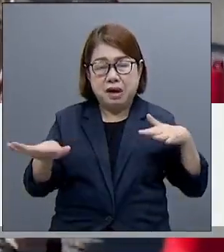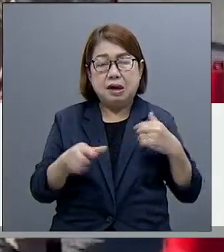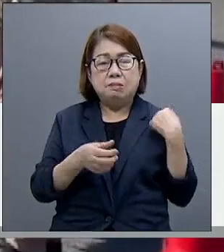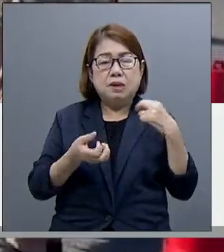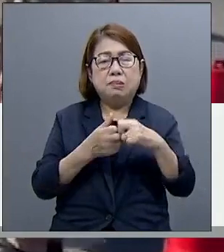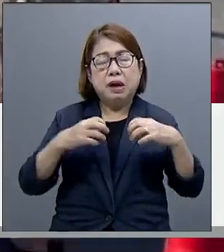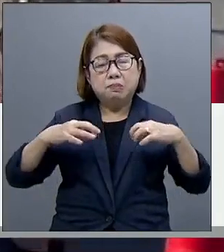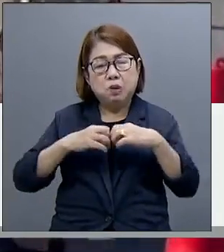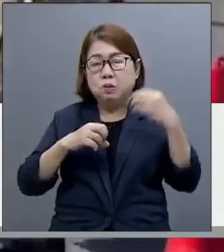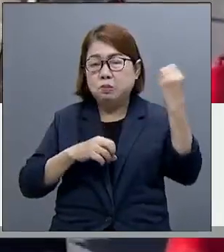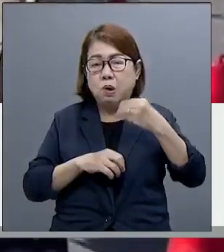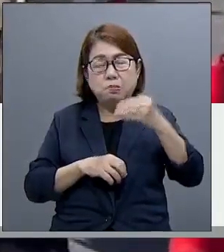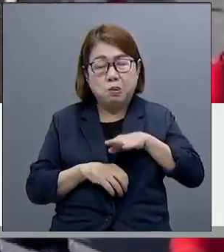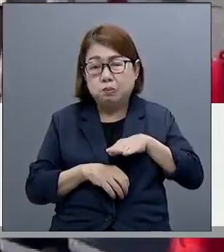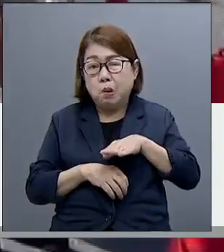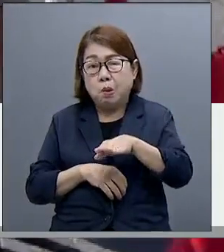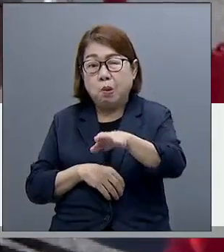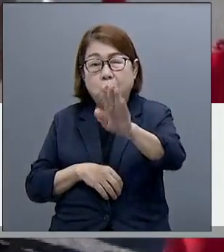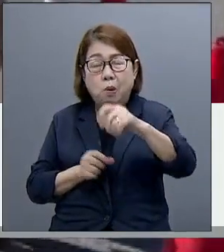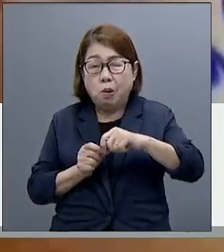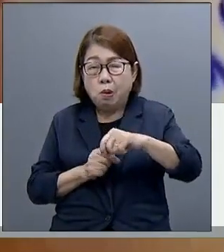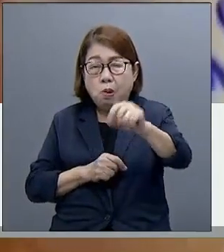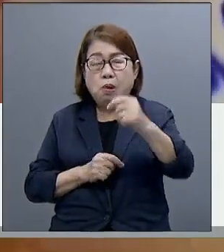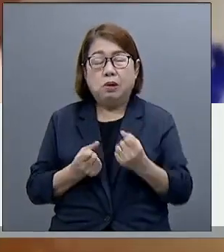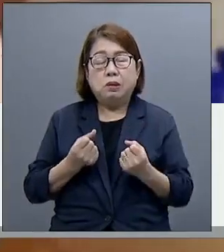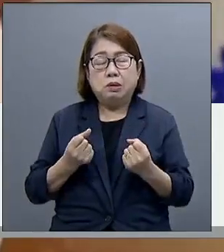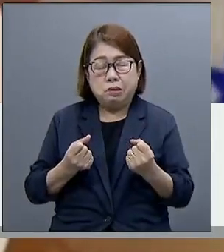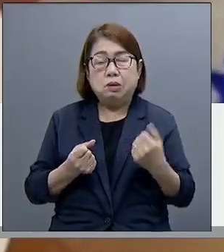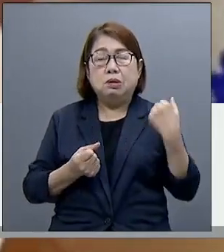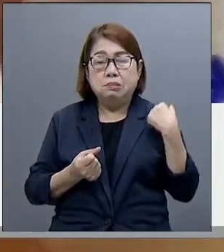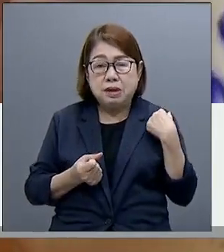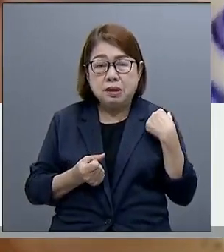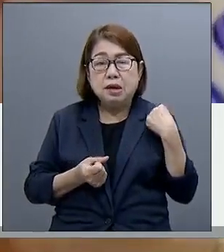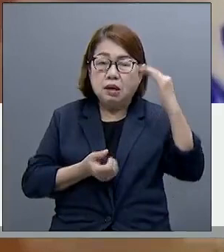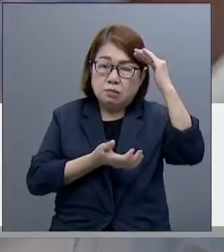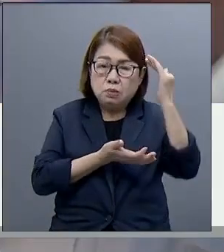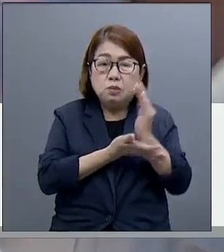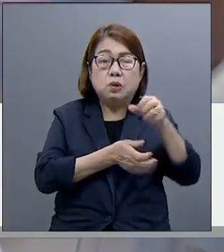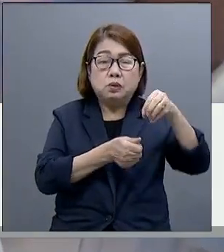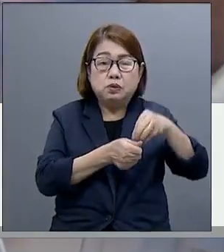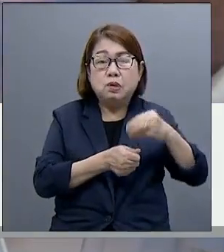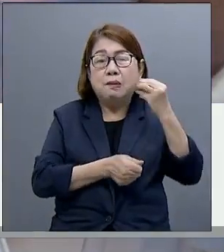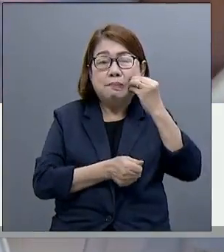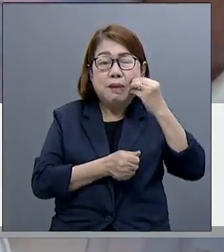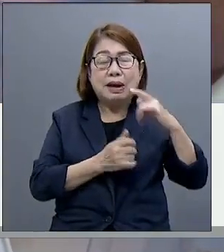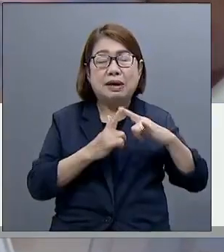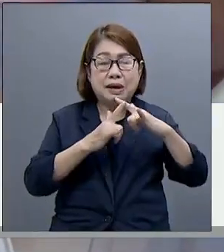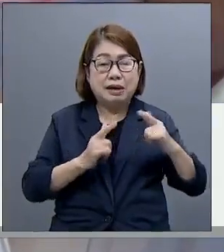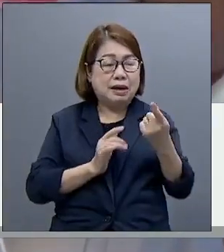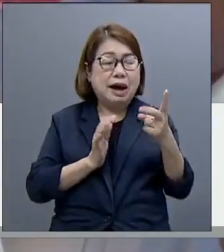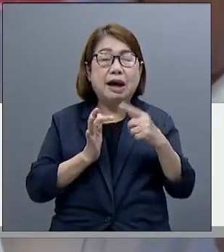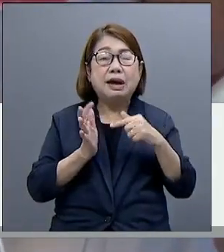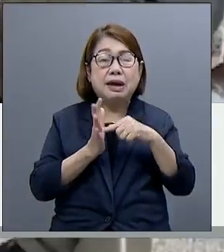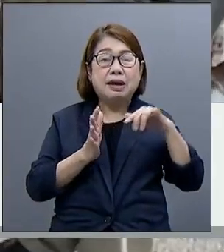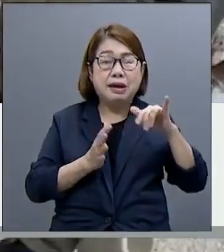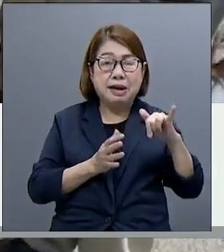ครั้งเพราะว่าเป็นทางตรงยาวคนขับมักจะหลับในก็ทำให้ตำรวจสถานีตำรวจภูธรบ้านค่ายอำเภอเมืองชัยภูมิจัด